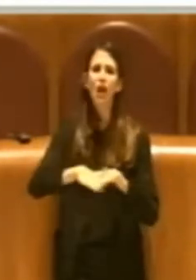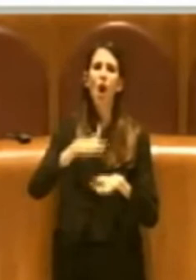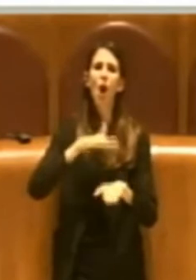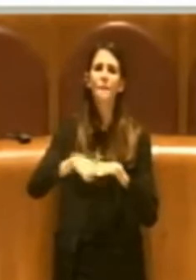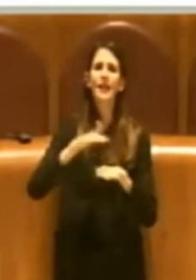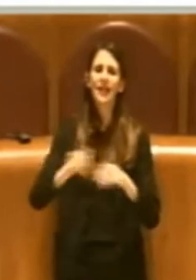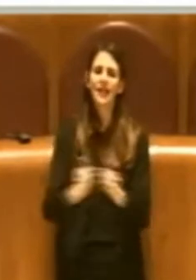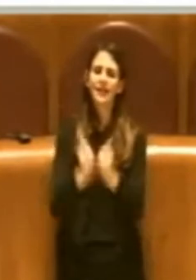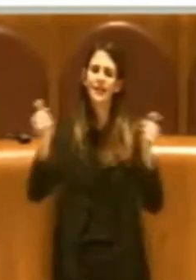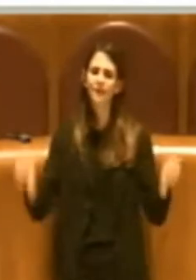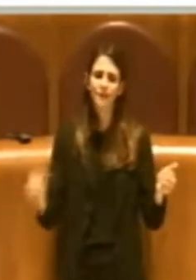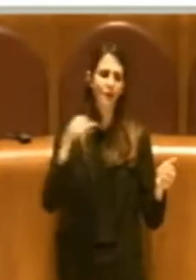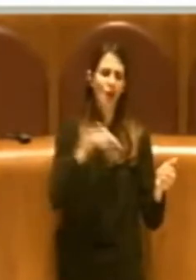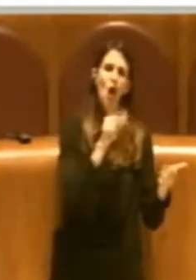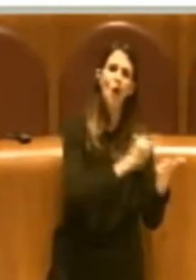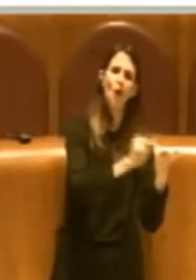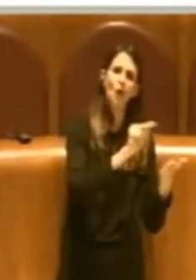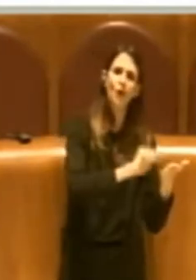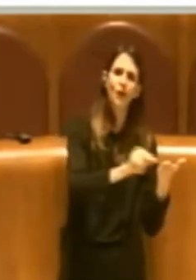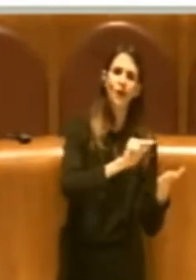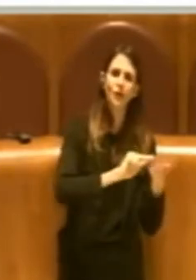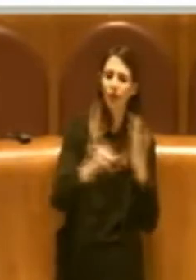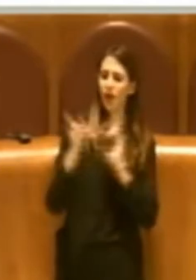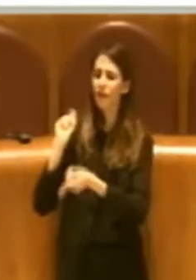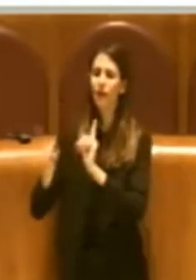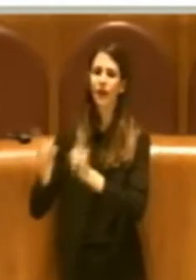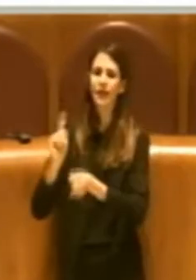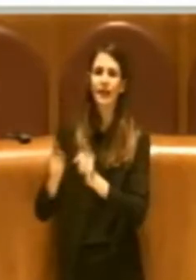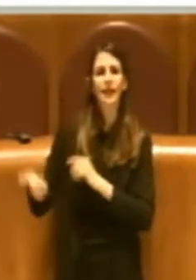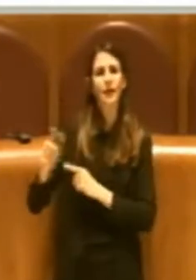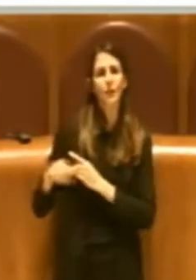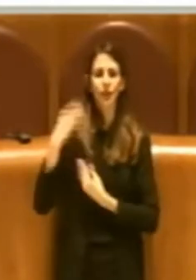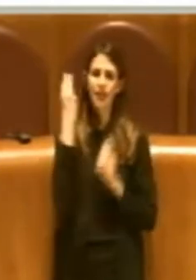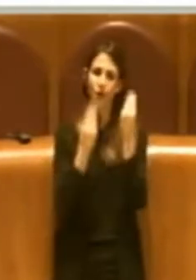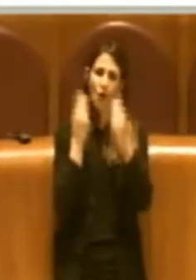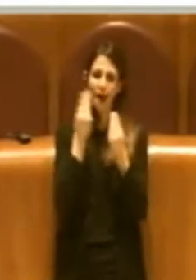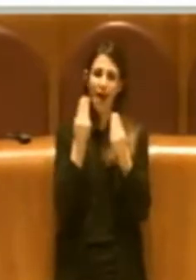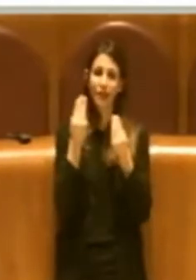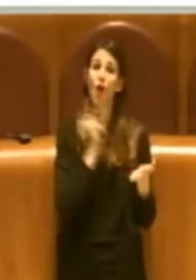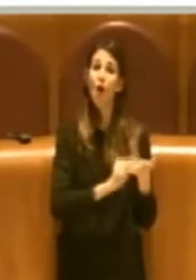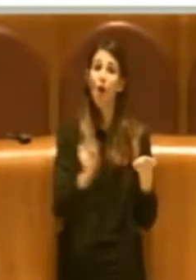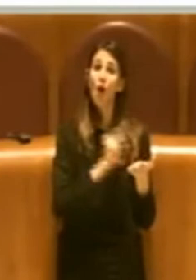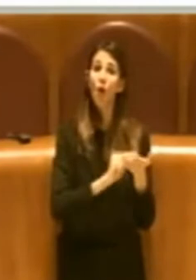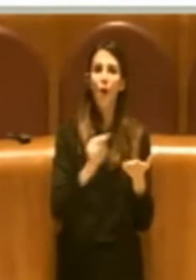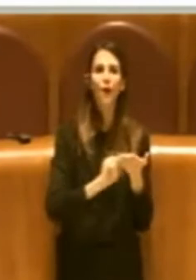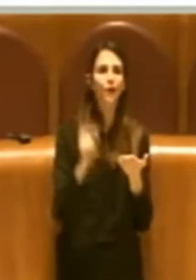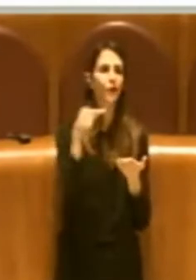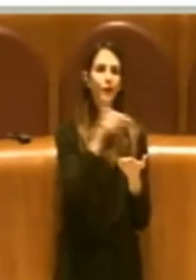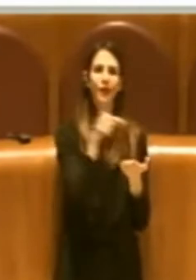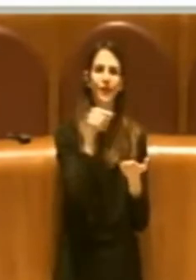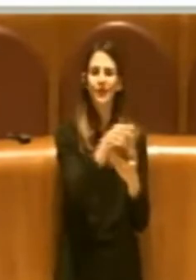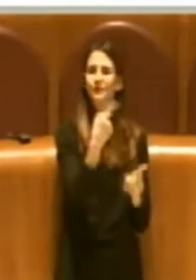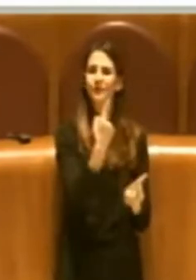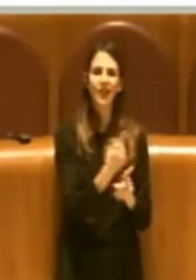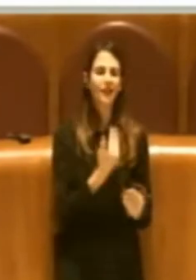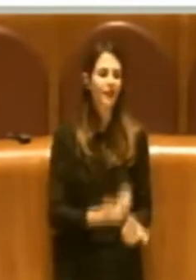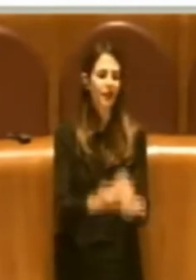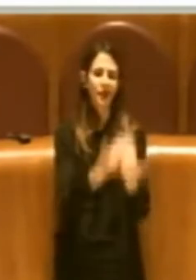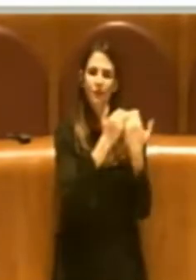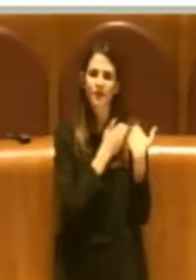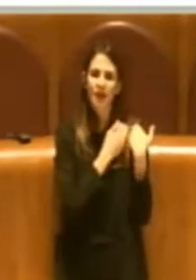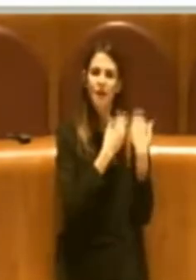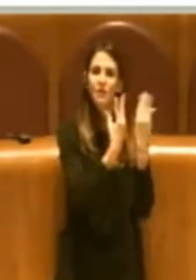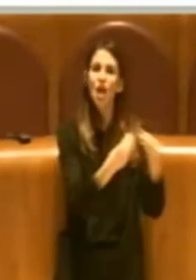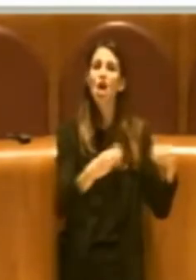e politica, perché penso che sia ora insomma che gli uffici responsabilmente utilizzino gli strumenti che hanno e